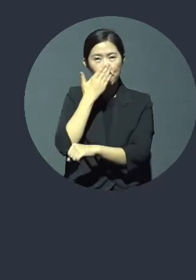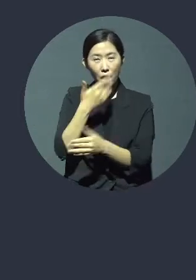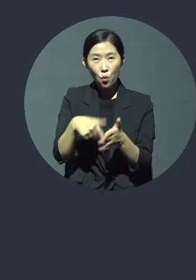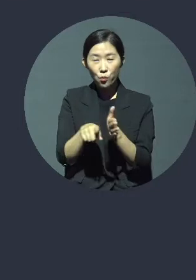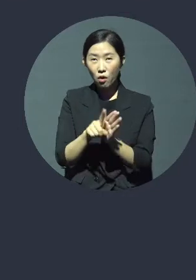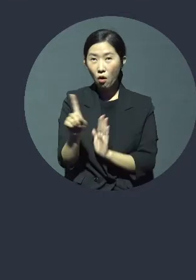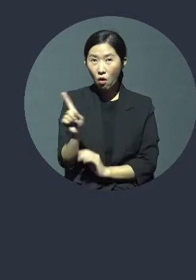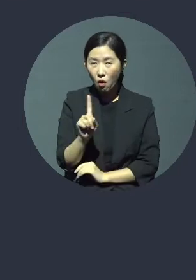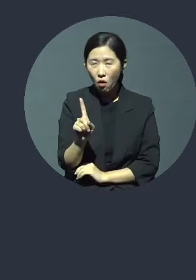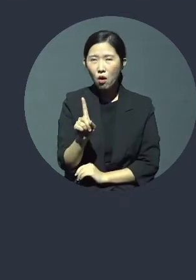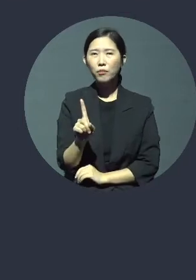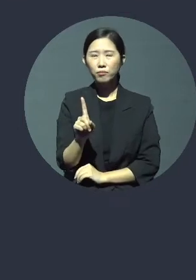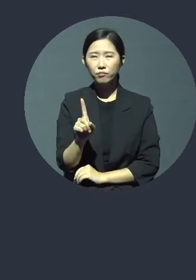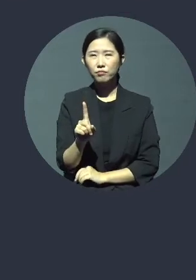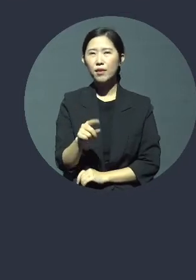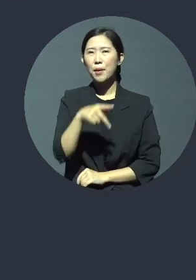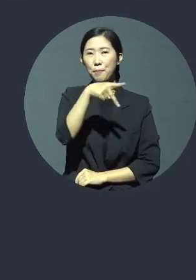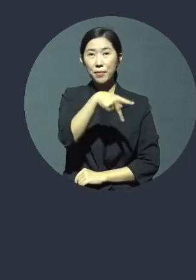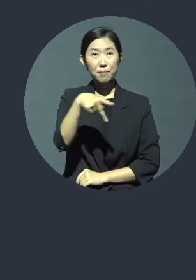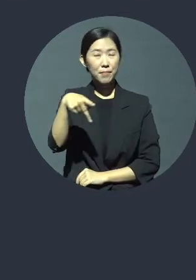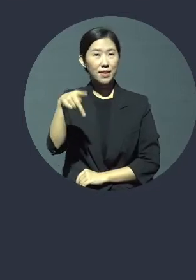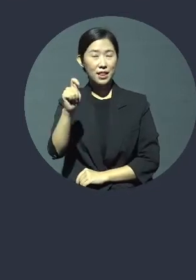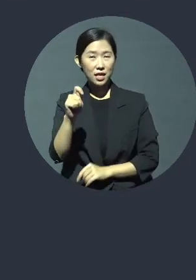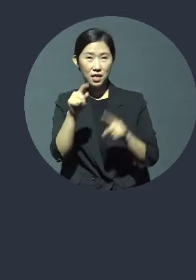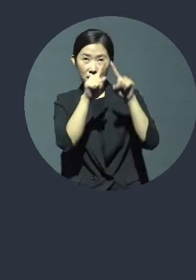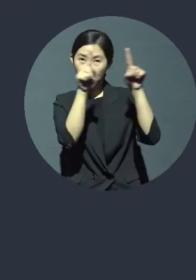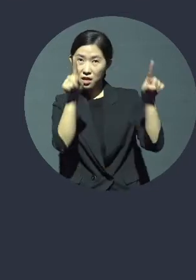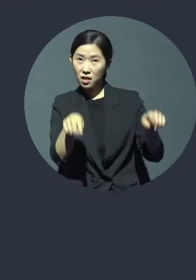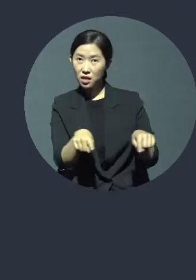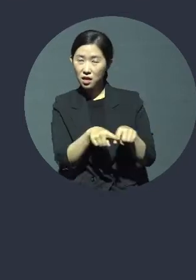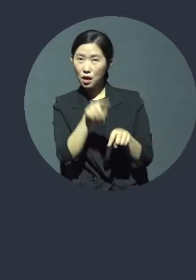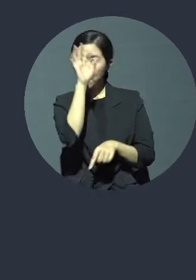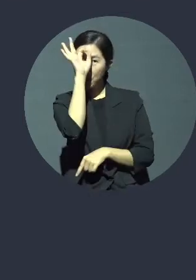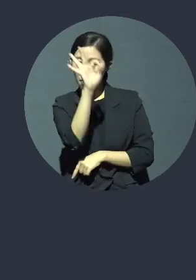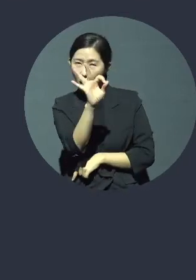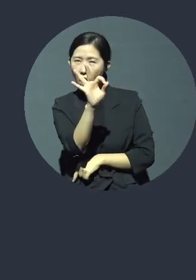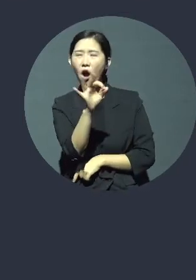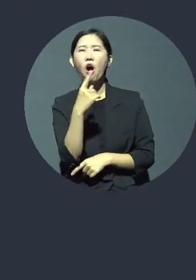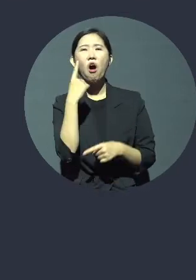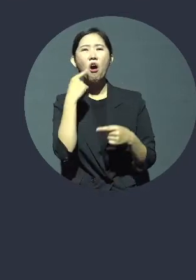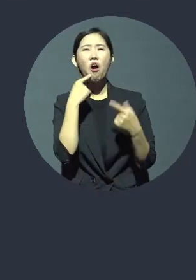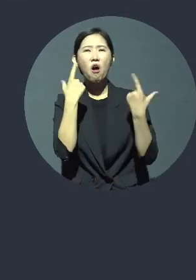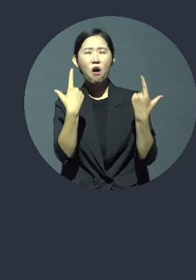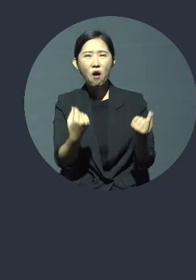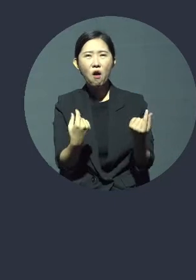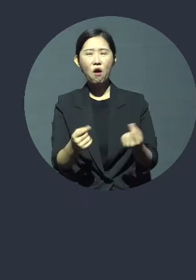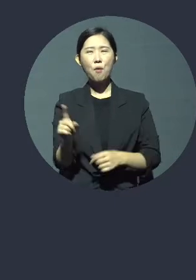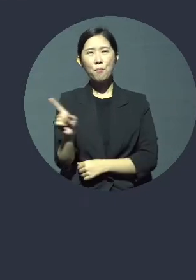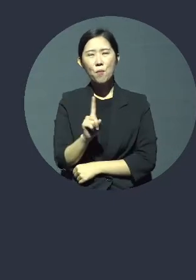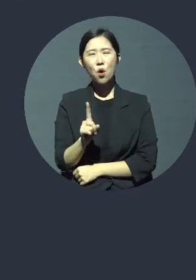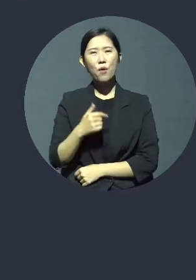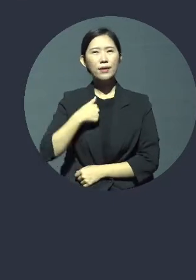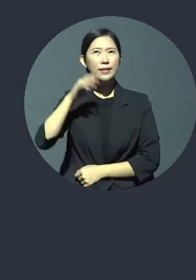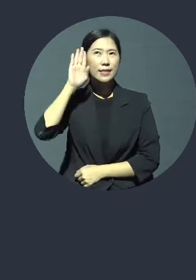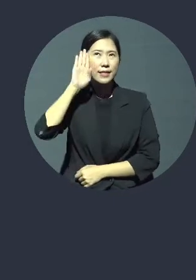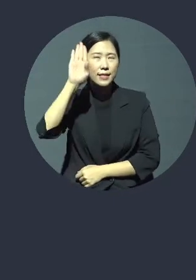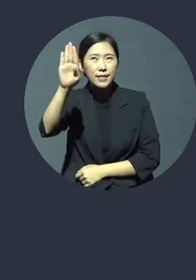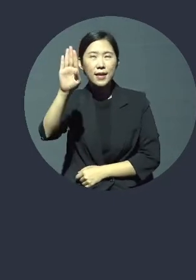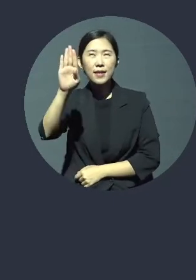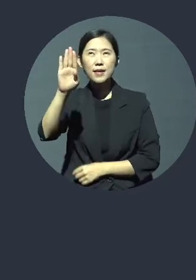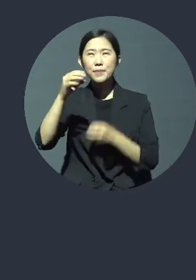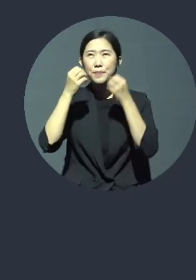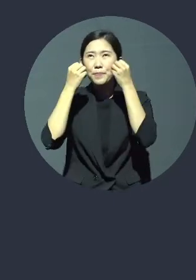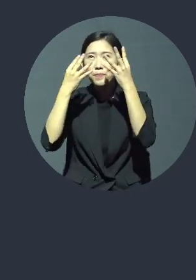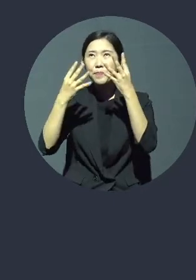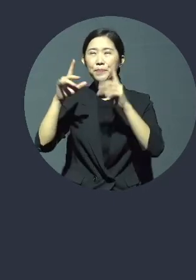근원적 가치를 끊임없이 고민하는 것, 두 번째로는 통찰력과 예지력을 가지고 새로운 미래의 로드맵을 제시해